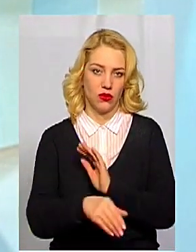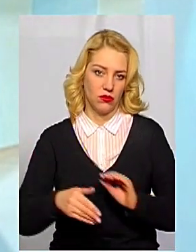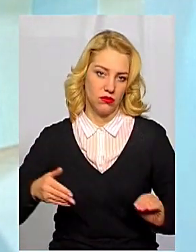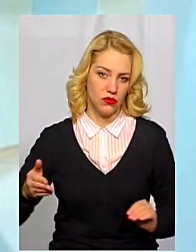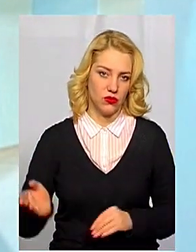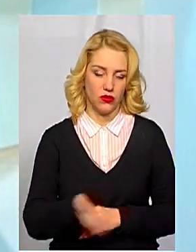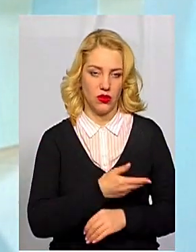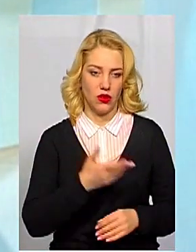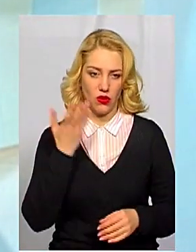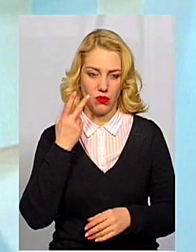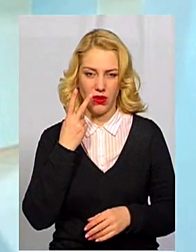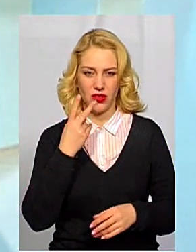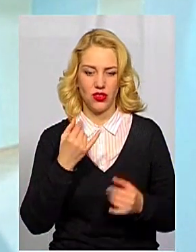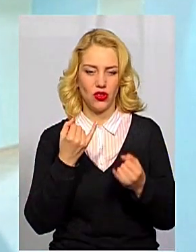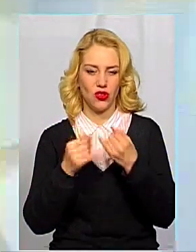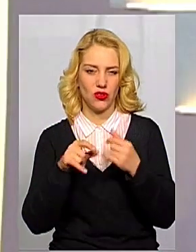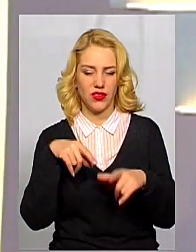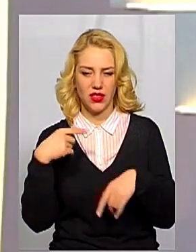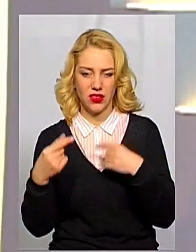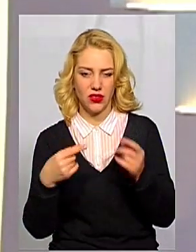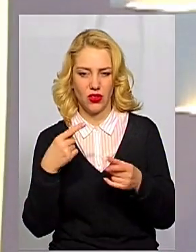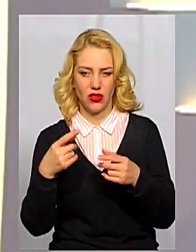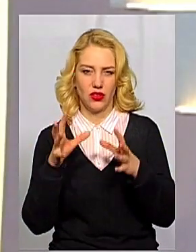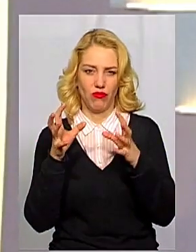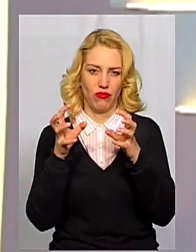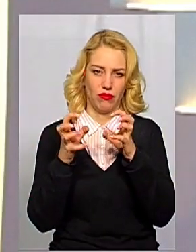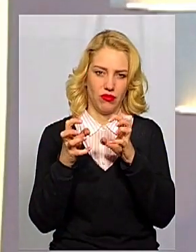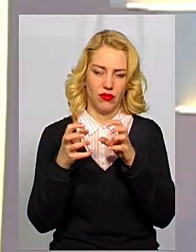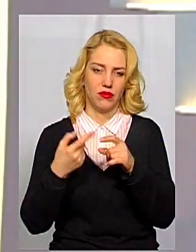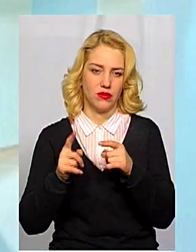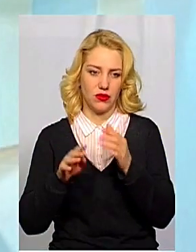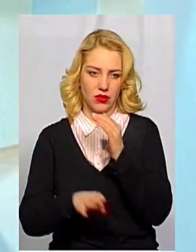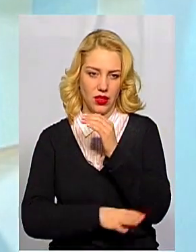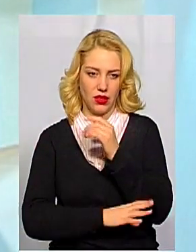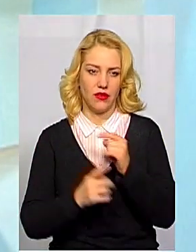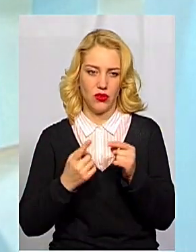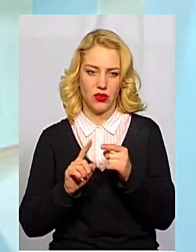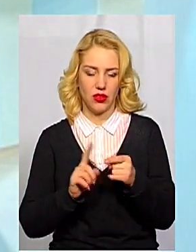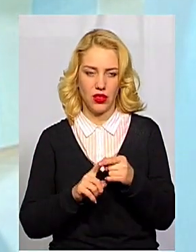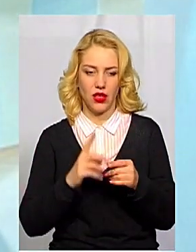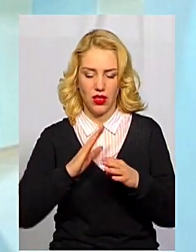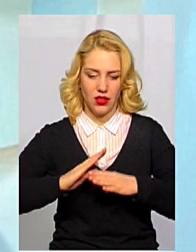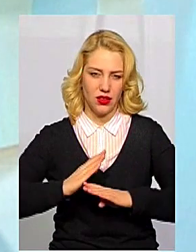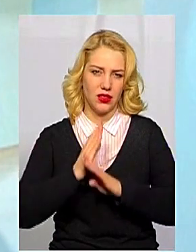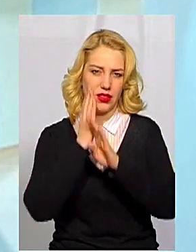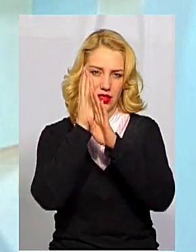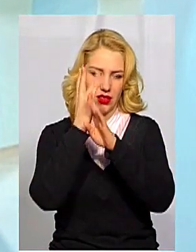коли ми бачимо зрідження крони, пожовтіння листя, частково якась суховершинність дерева, морозобійні тріщини, десь гниль, яка